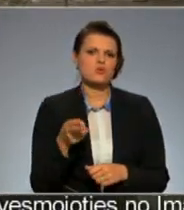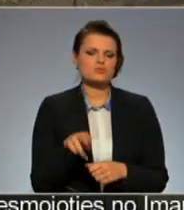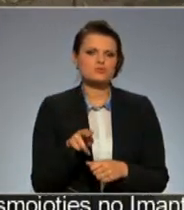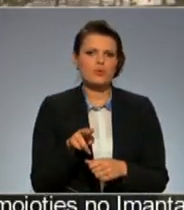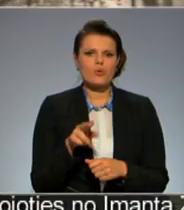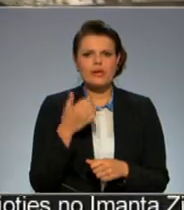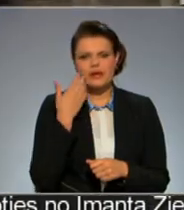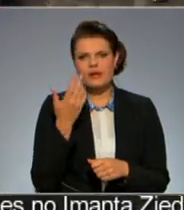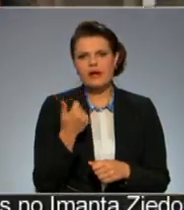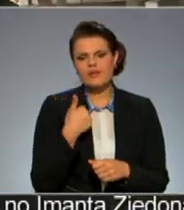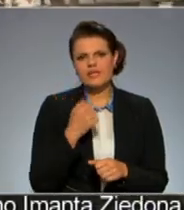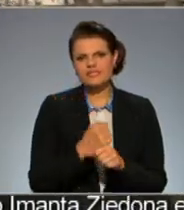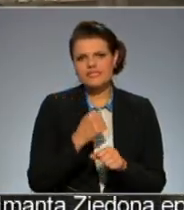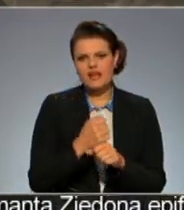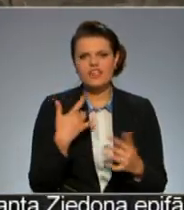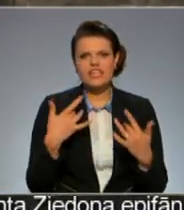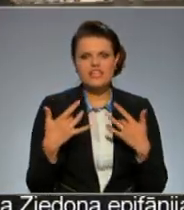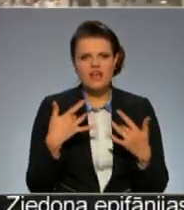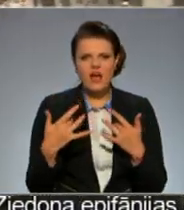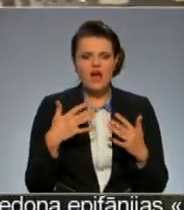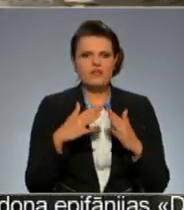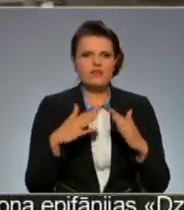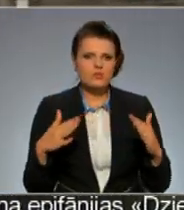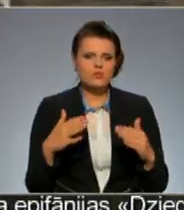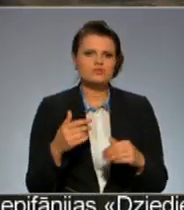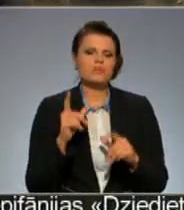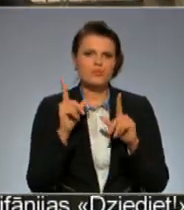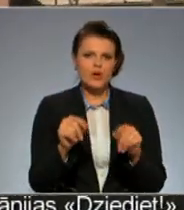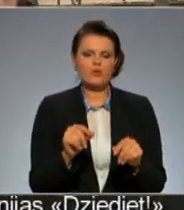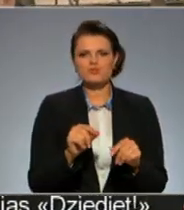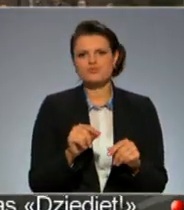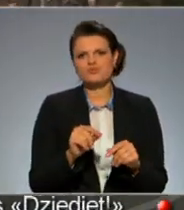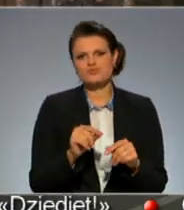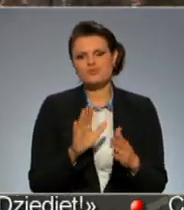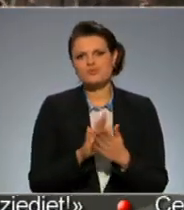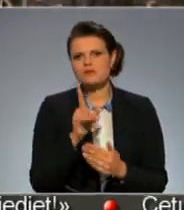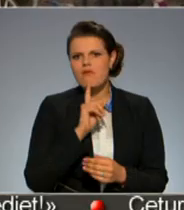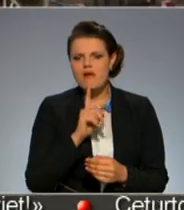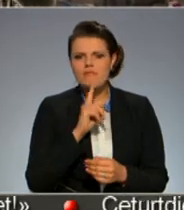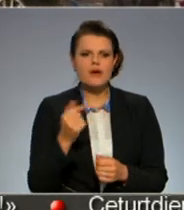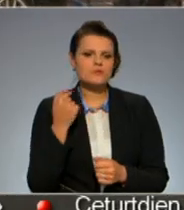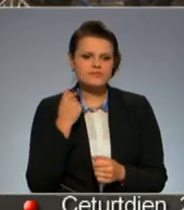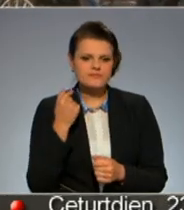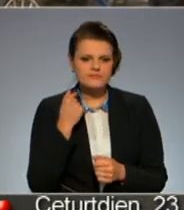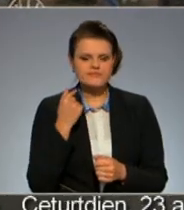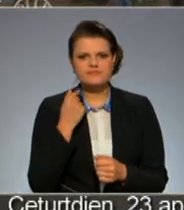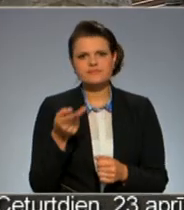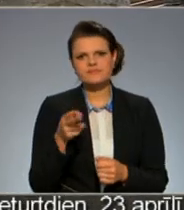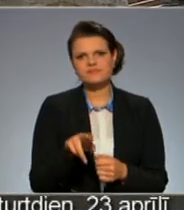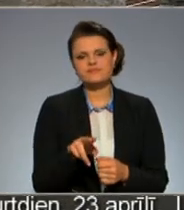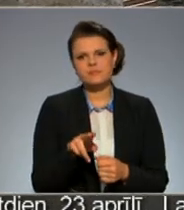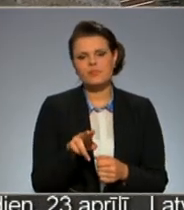es kad es strādāju teātrī teātros braucot teiksim vai ne tur arī uz liepāju rīga un un